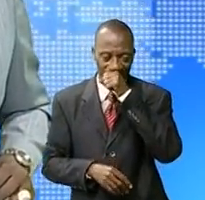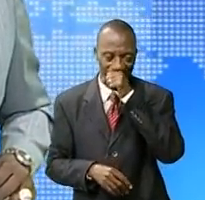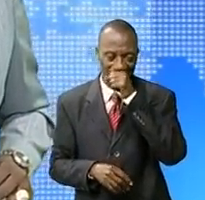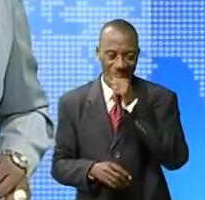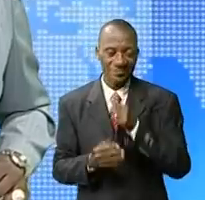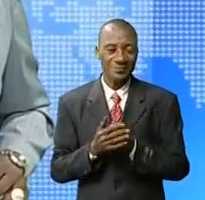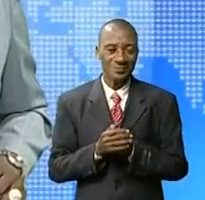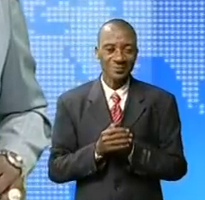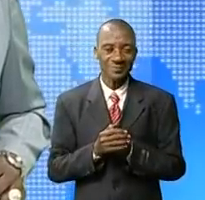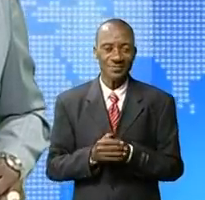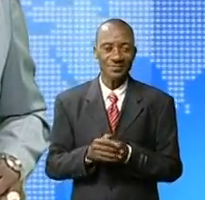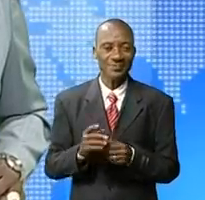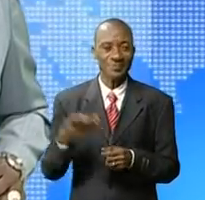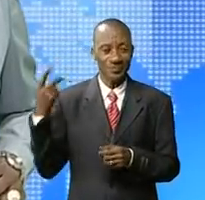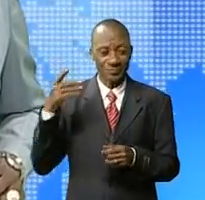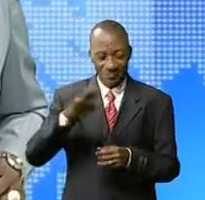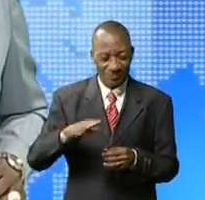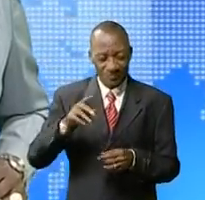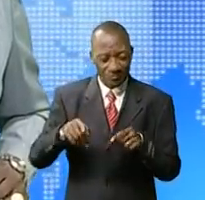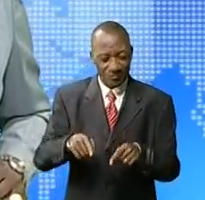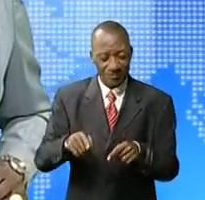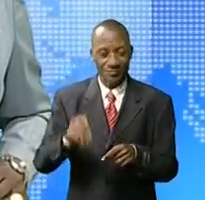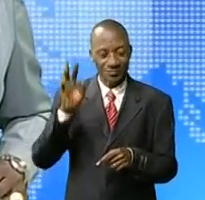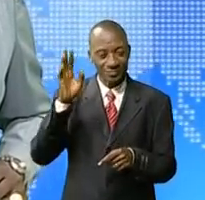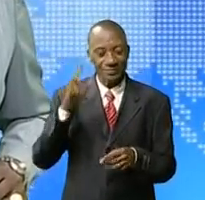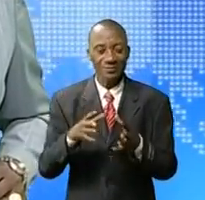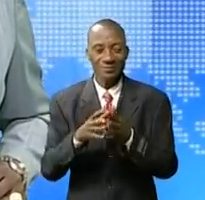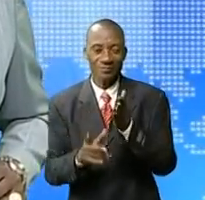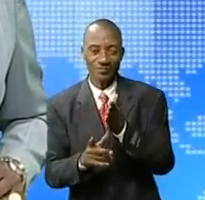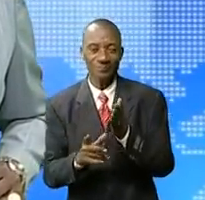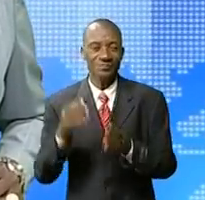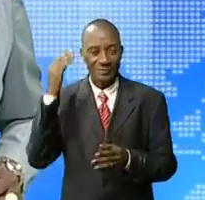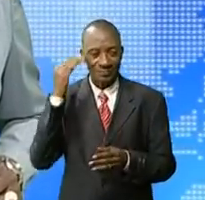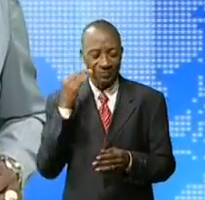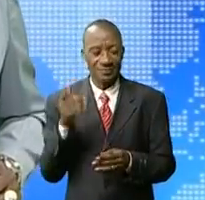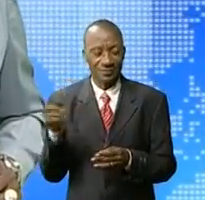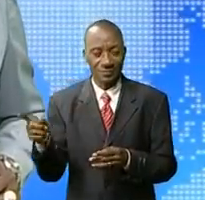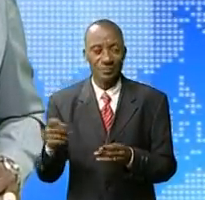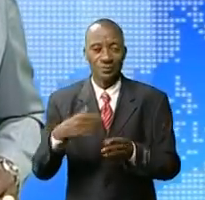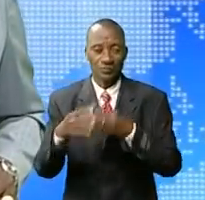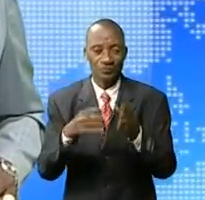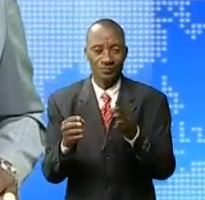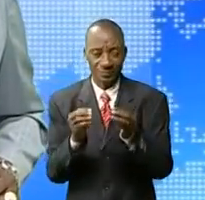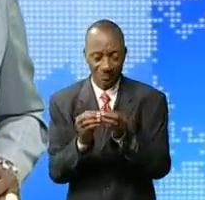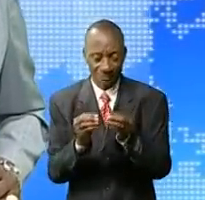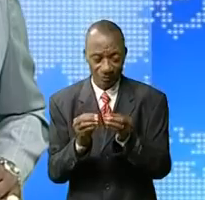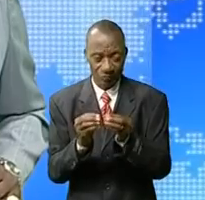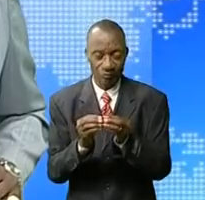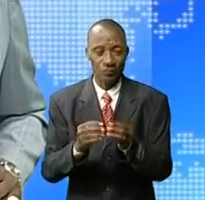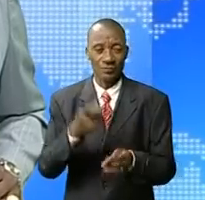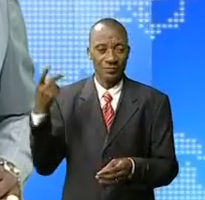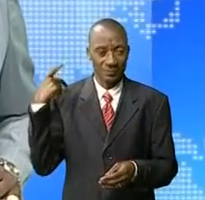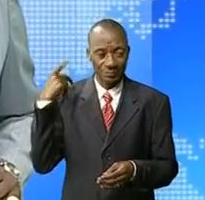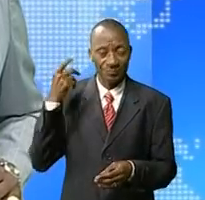à Kinshasa. La capitale, la vice-ministre de la Santé publique était sur le site de la clinique kinoise pour donner le coup d'envoi. Dans